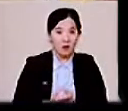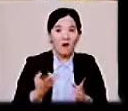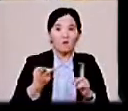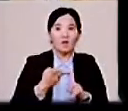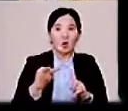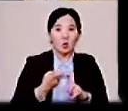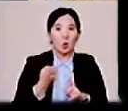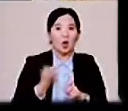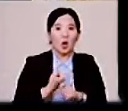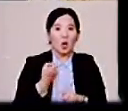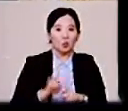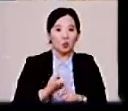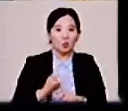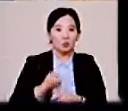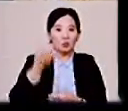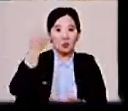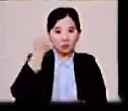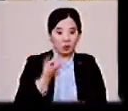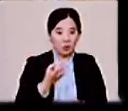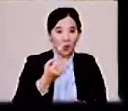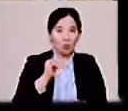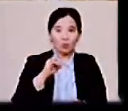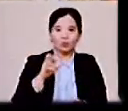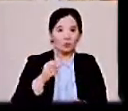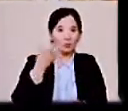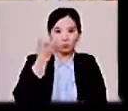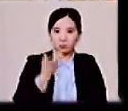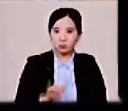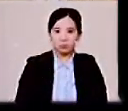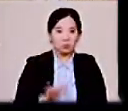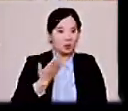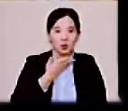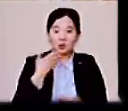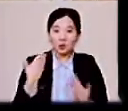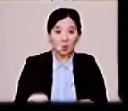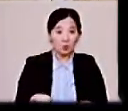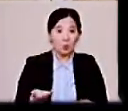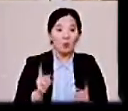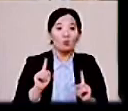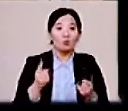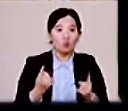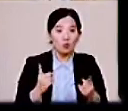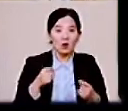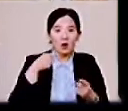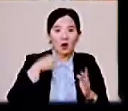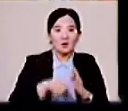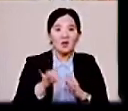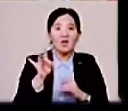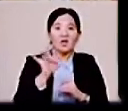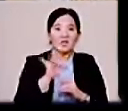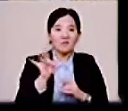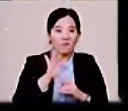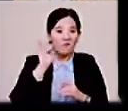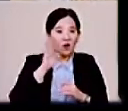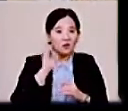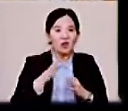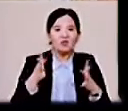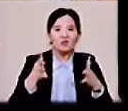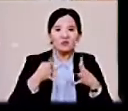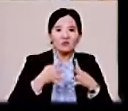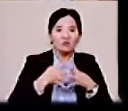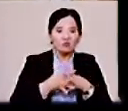сосуд. Посмотрите, картошка у меня уже не тонет, ребят. Здесь раствор перенасыщенный, поэтому она